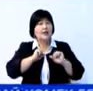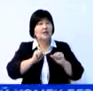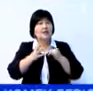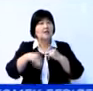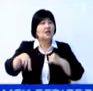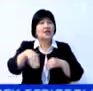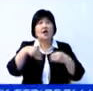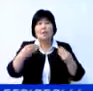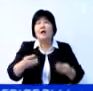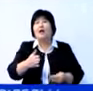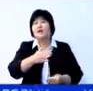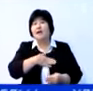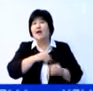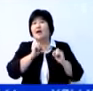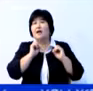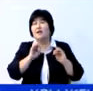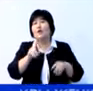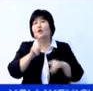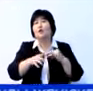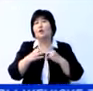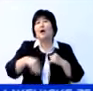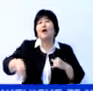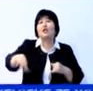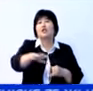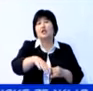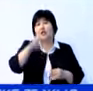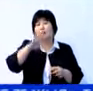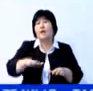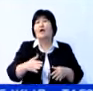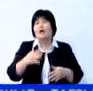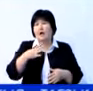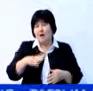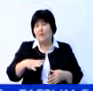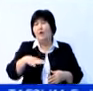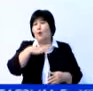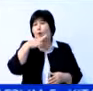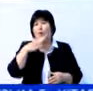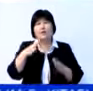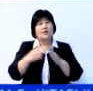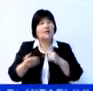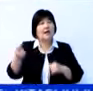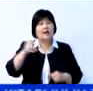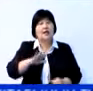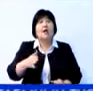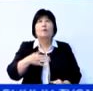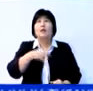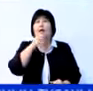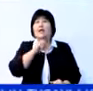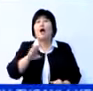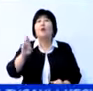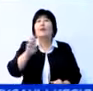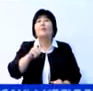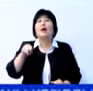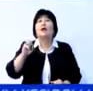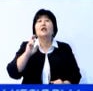бермеді. Жанын қиып туған жерім елім деп амалғанша көпшілігі келмеді. Менің атам Баймахан